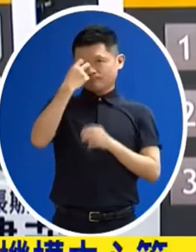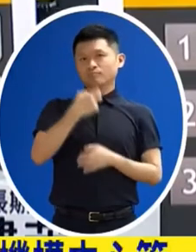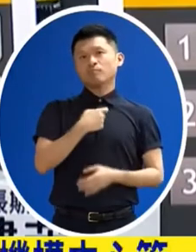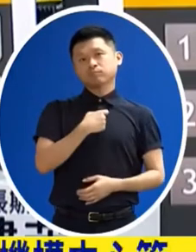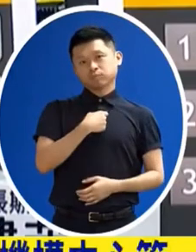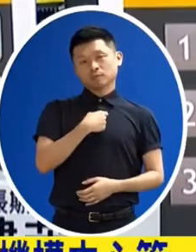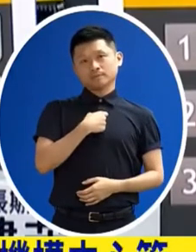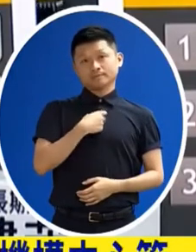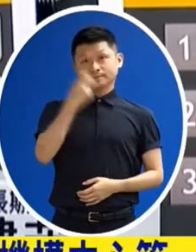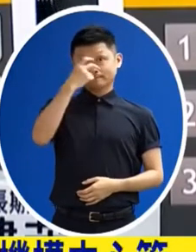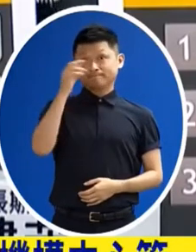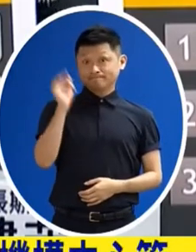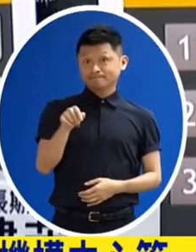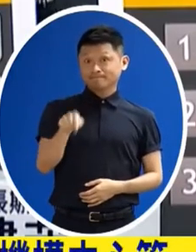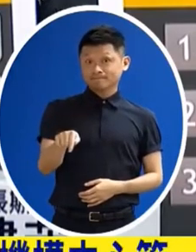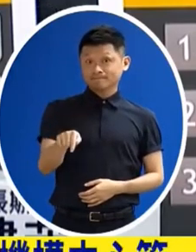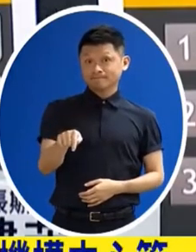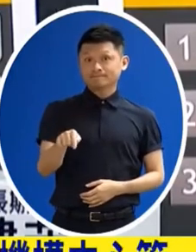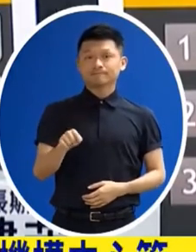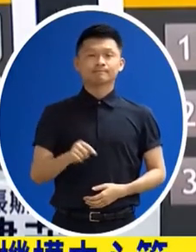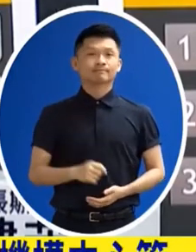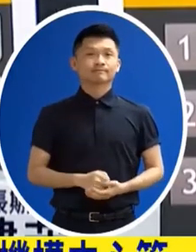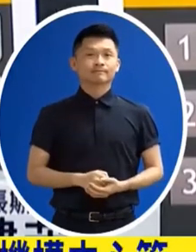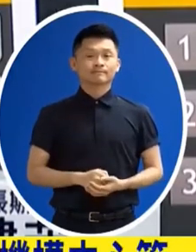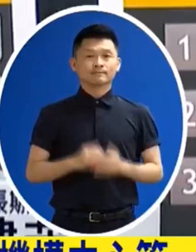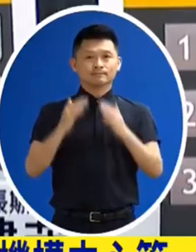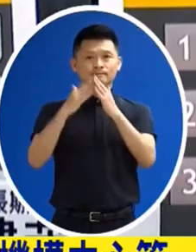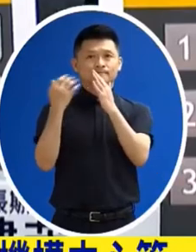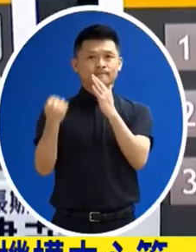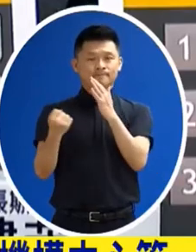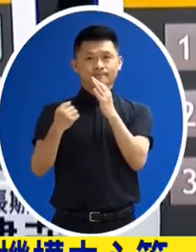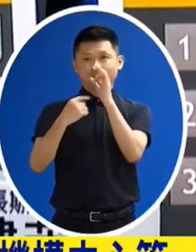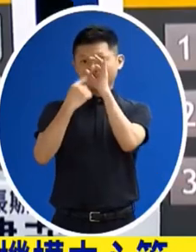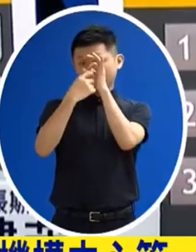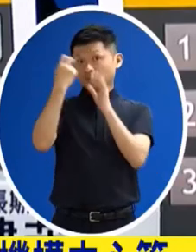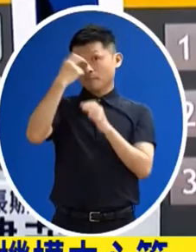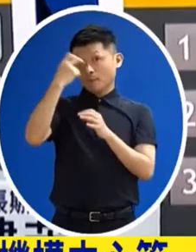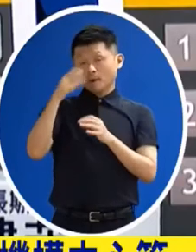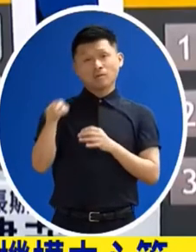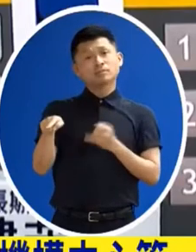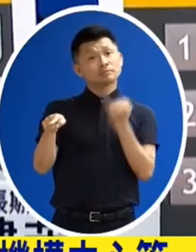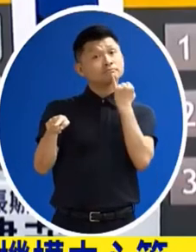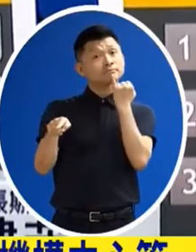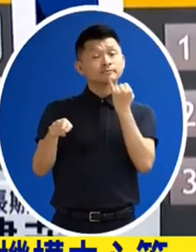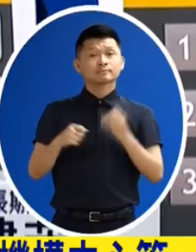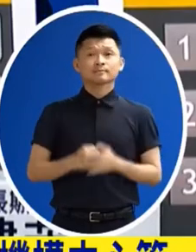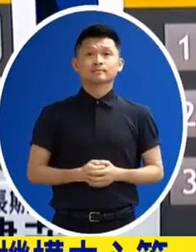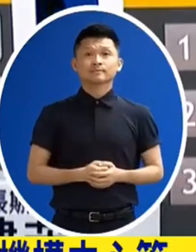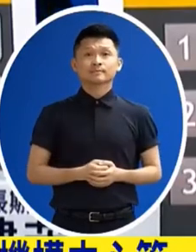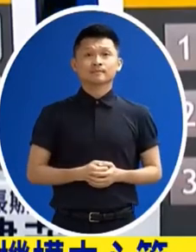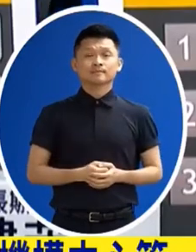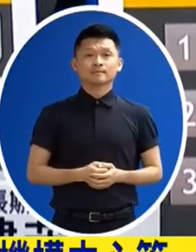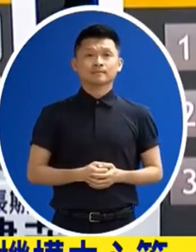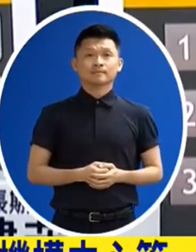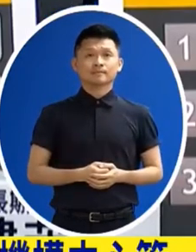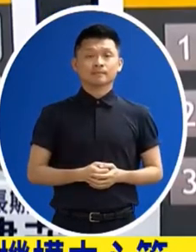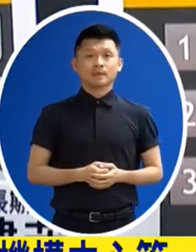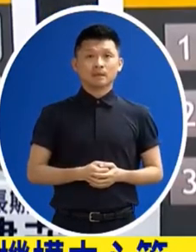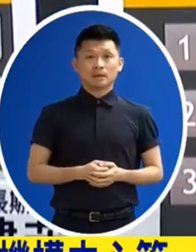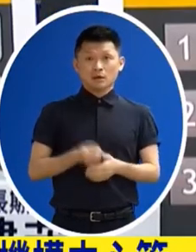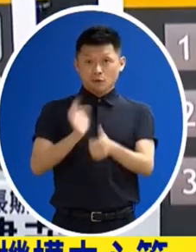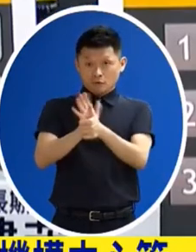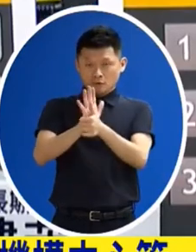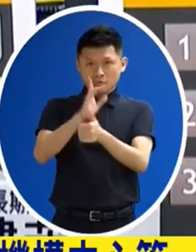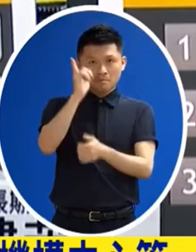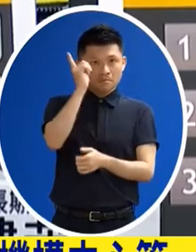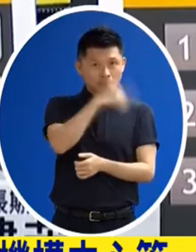然这个快筛的部分基本上居家的快筛也是可以接受的。那不得提供跟不得接